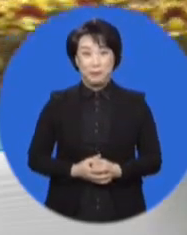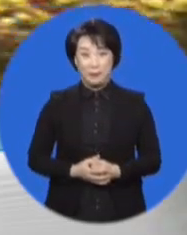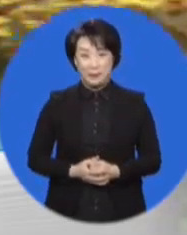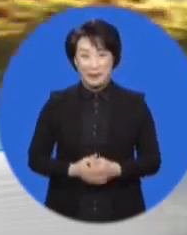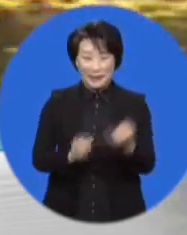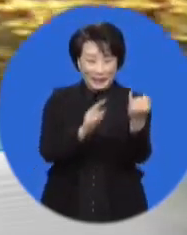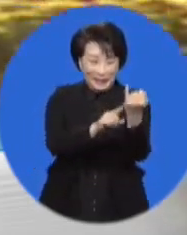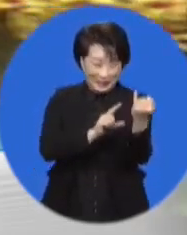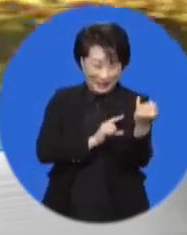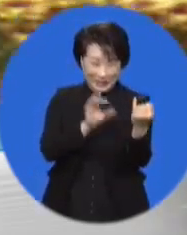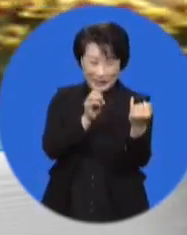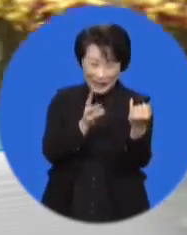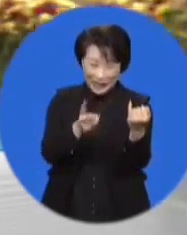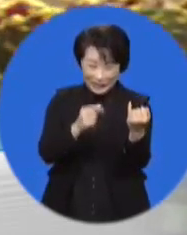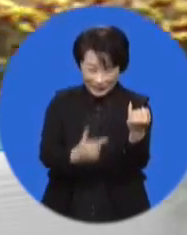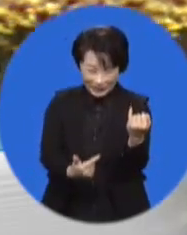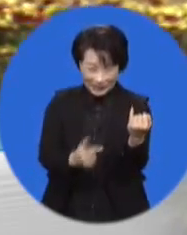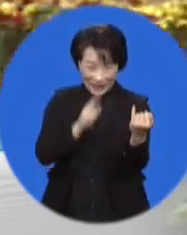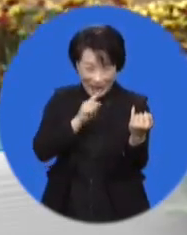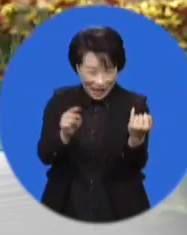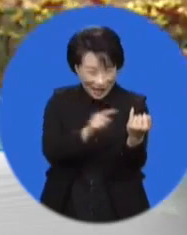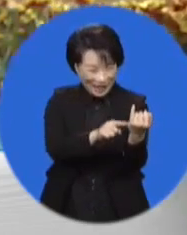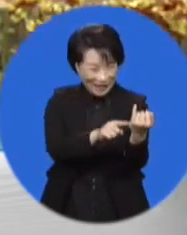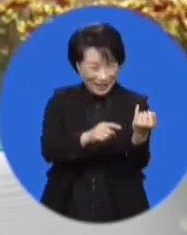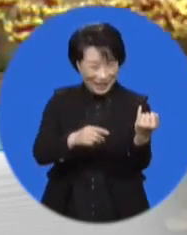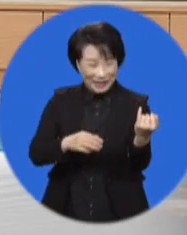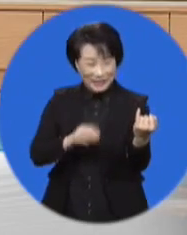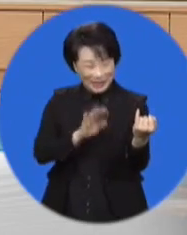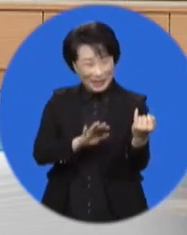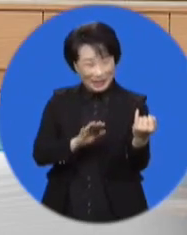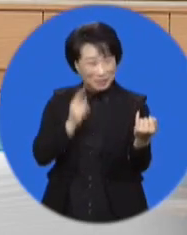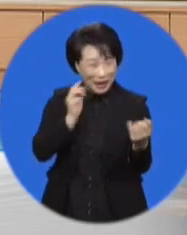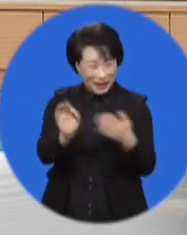여은아 목사님 같은 신랑 어때요?